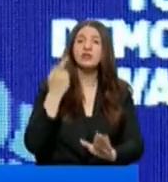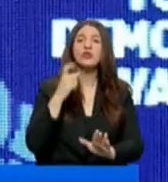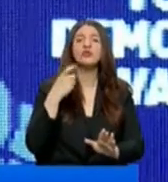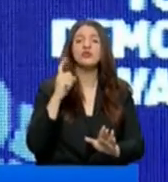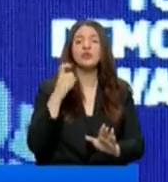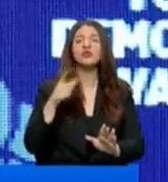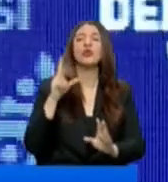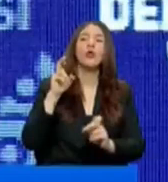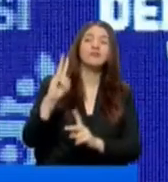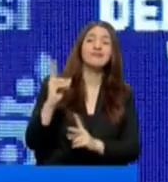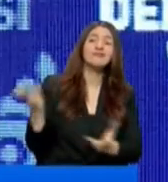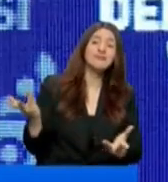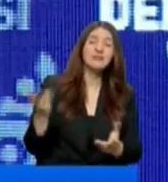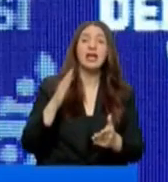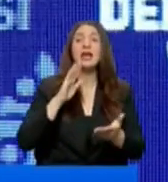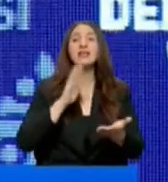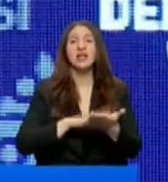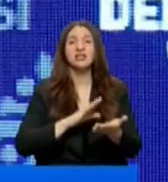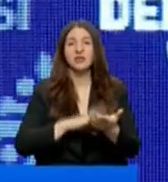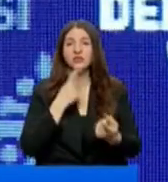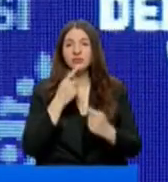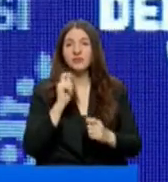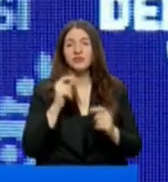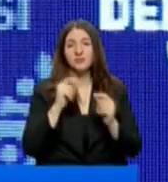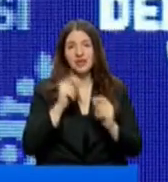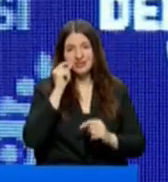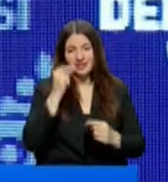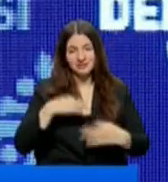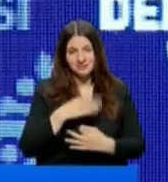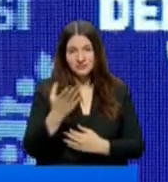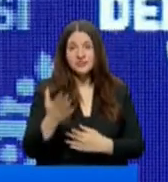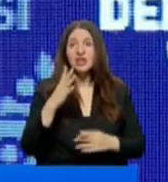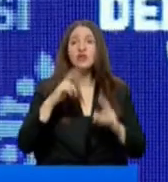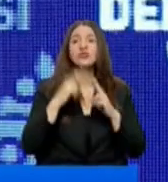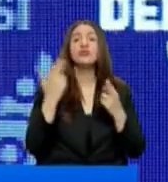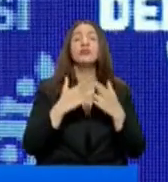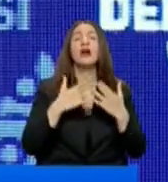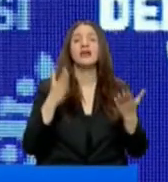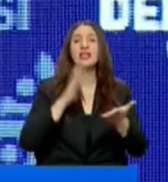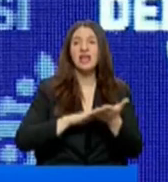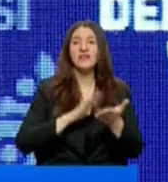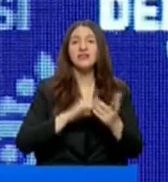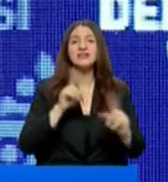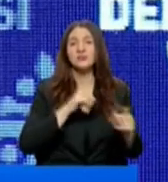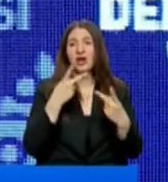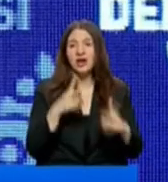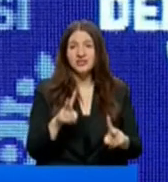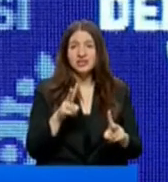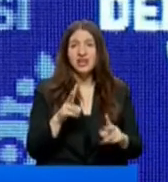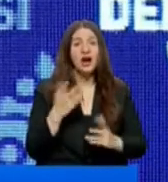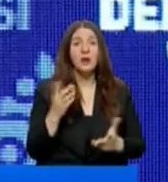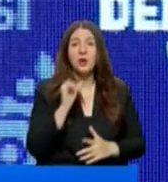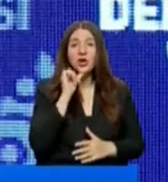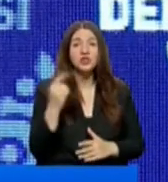9 köyün meselesi. Tazminatlardan söz ettiniz Sayın Arınç. Dünya kadar tazminat davalar açıldı.